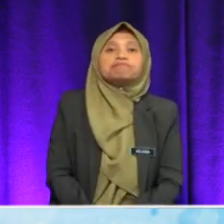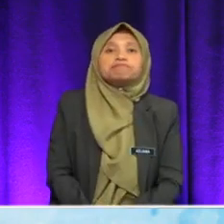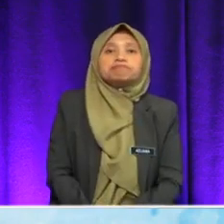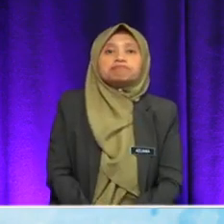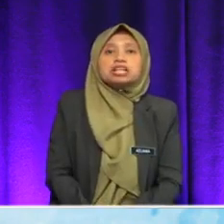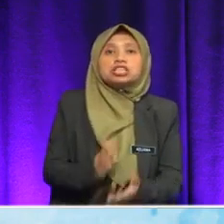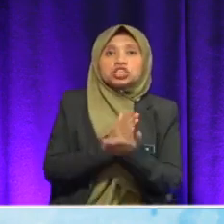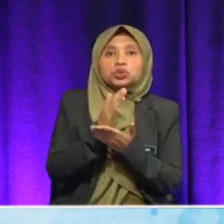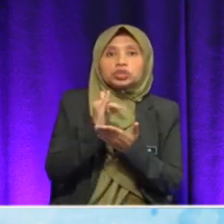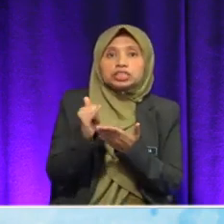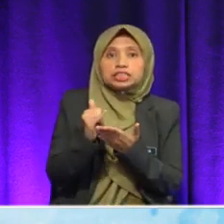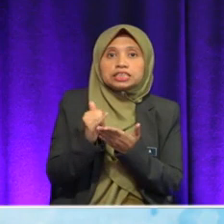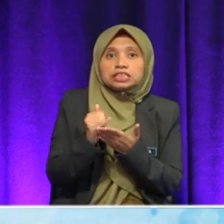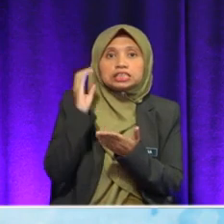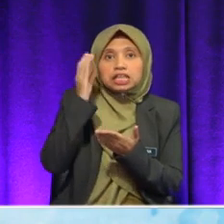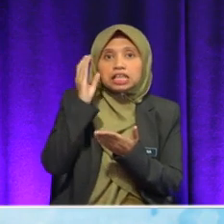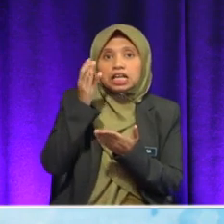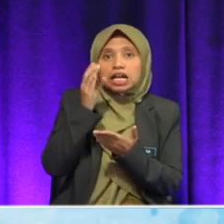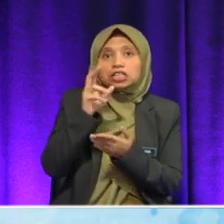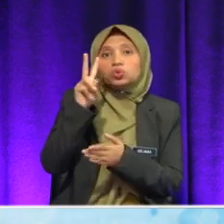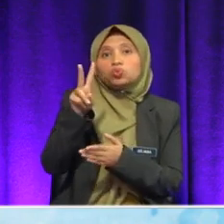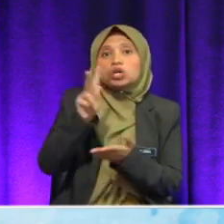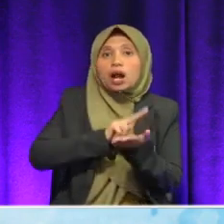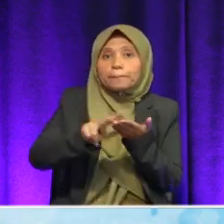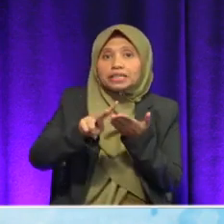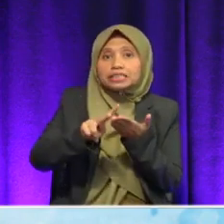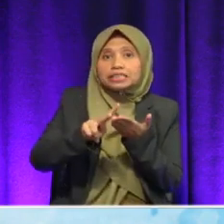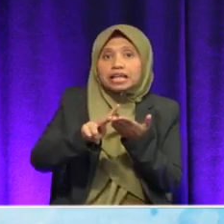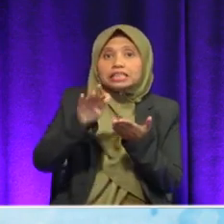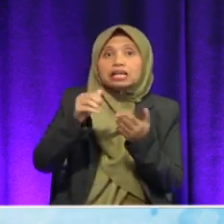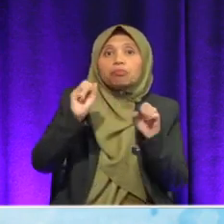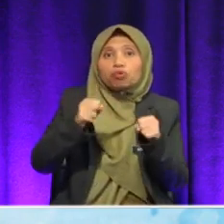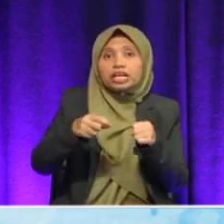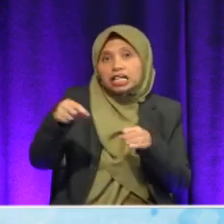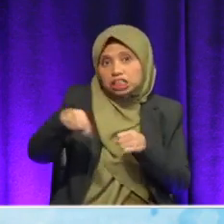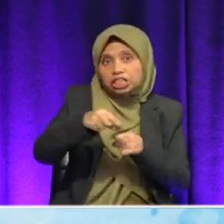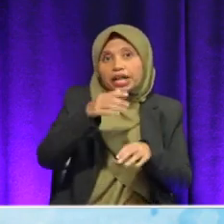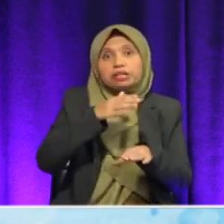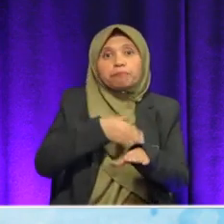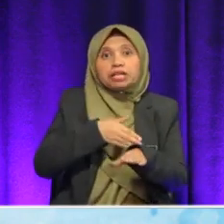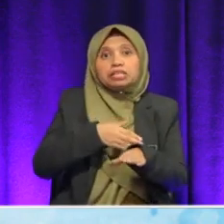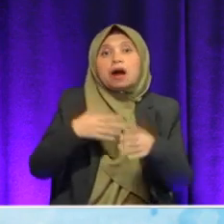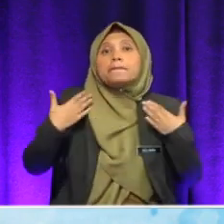seterusnya cadangkan dua jenis kemasan hiasan yang sesuai dijahit pada pakaian